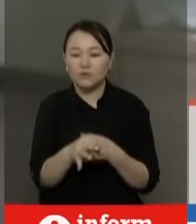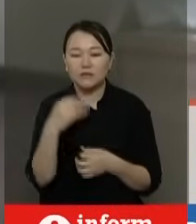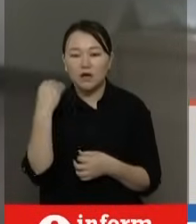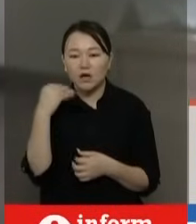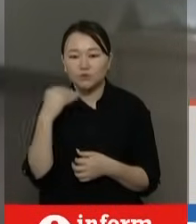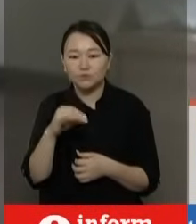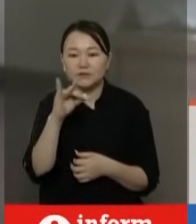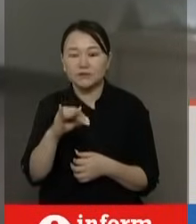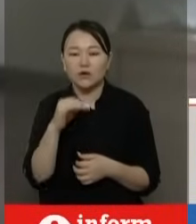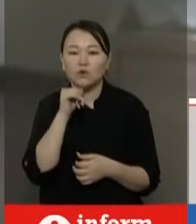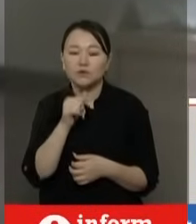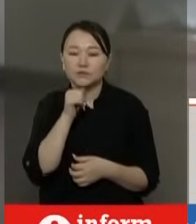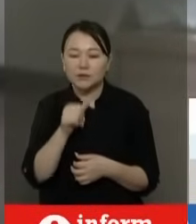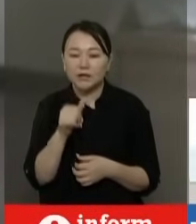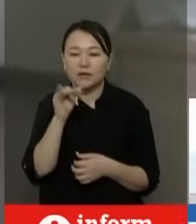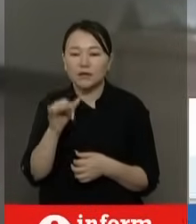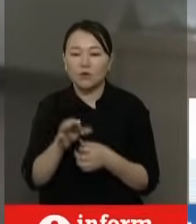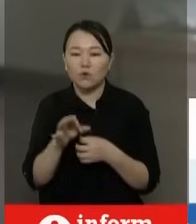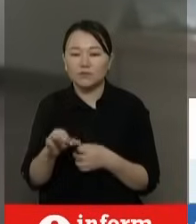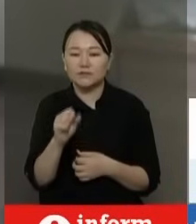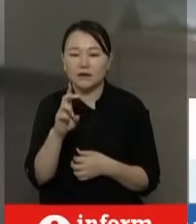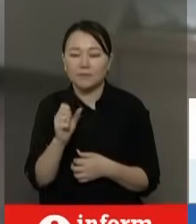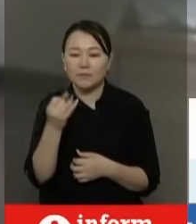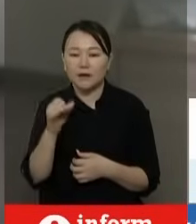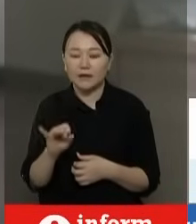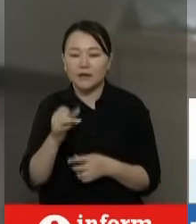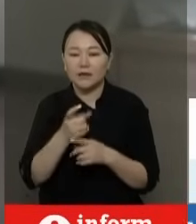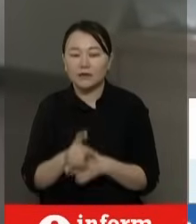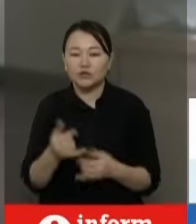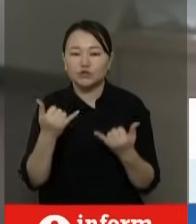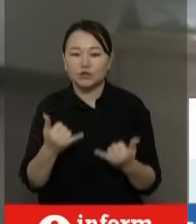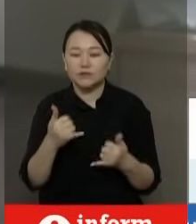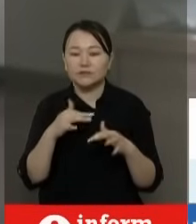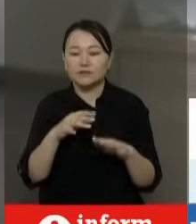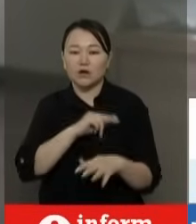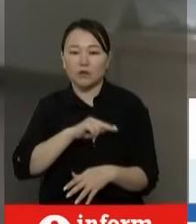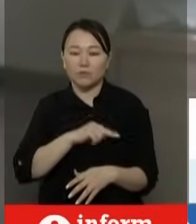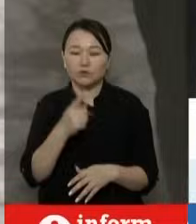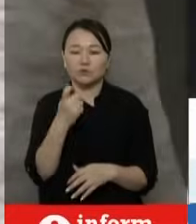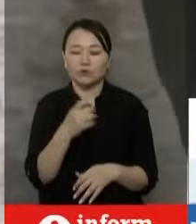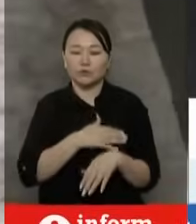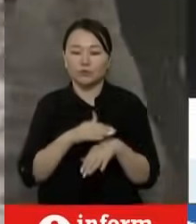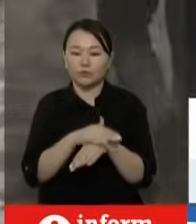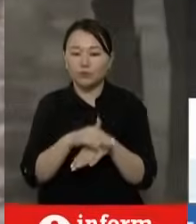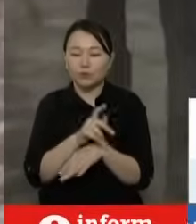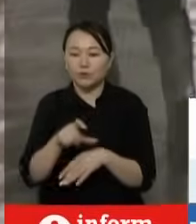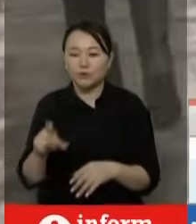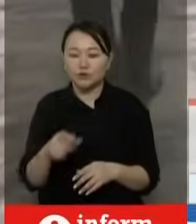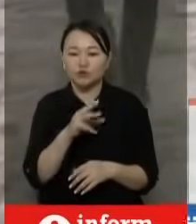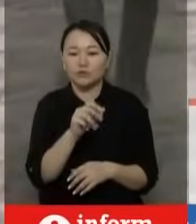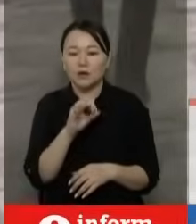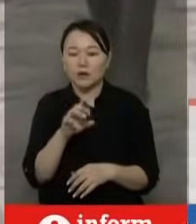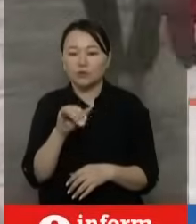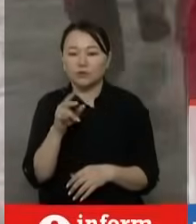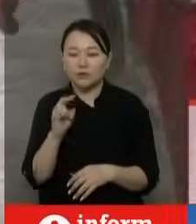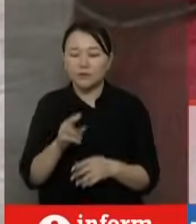Актюбинская область, Костанайская область и область Абай. На данный момент у нас сейчас задействовано более 100 волонтеров. В поселке Шубаркудык с